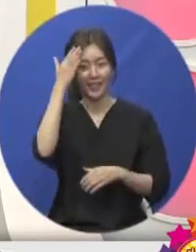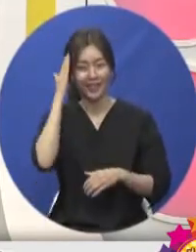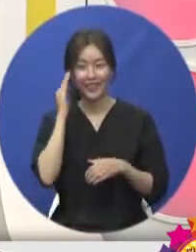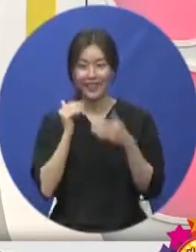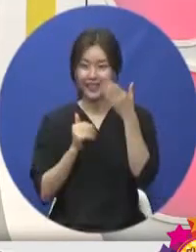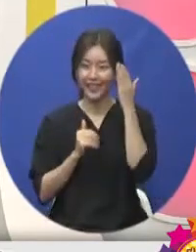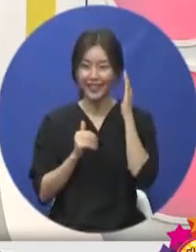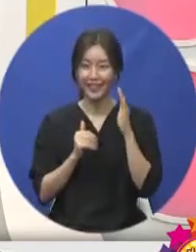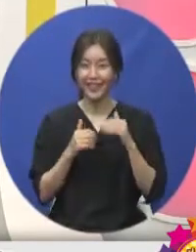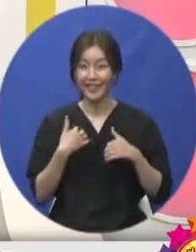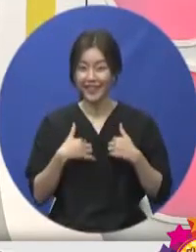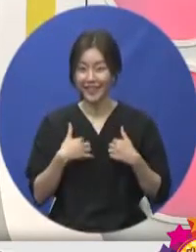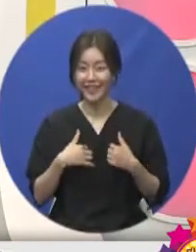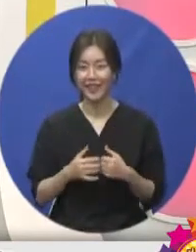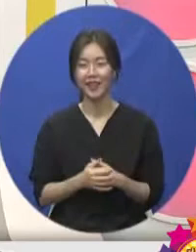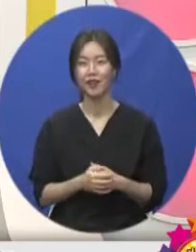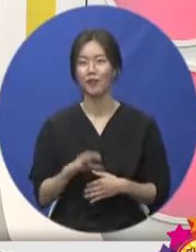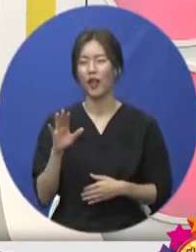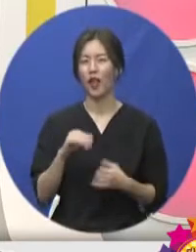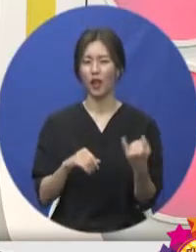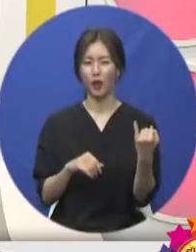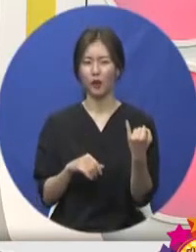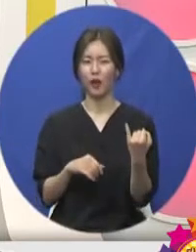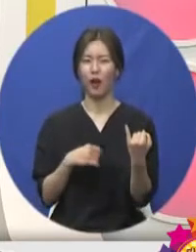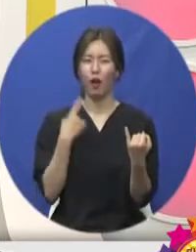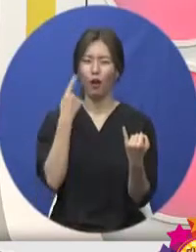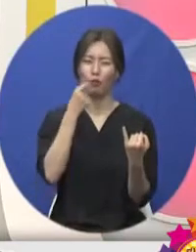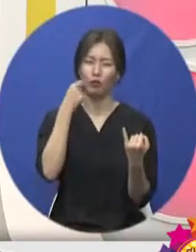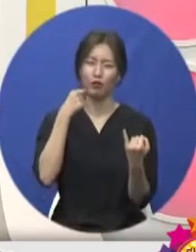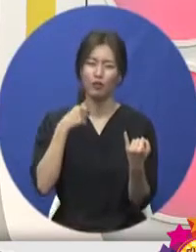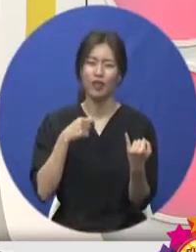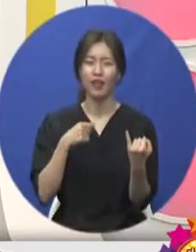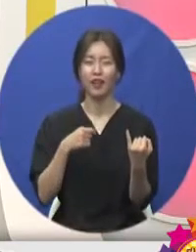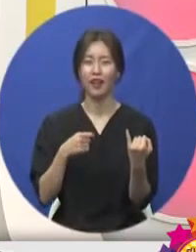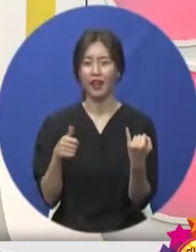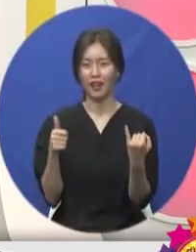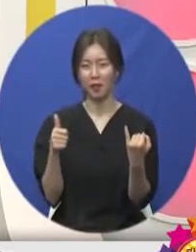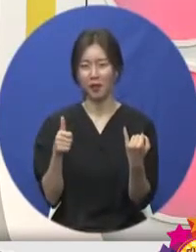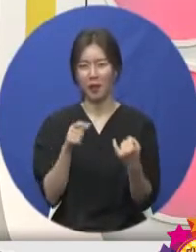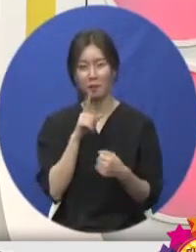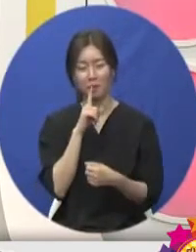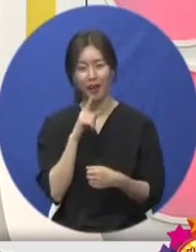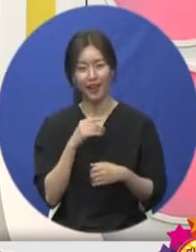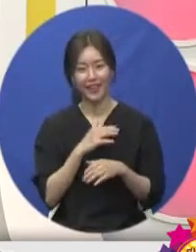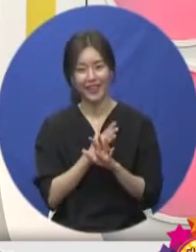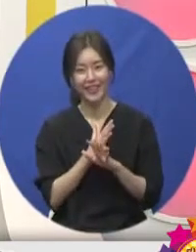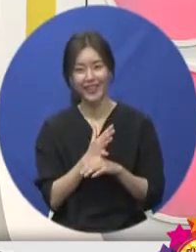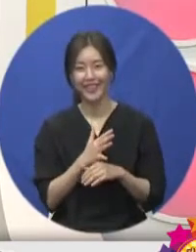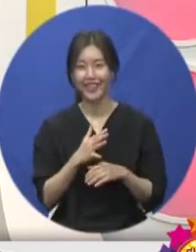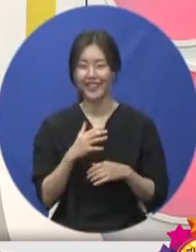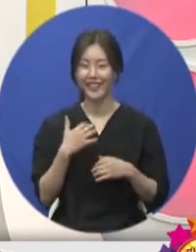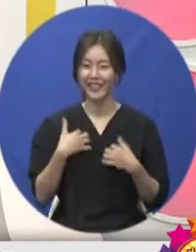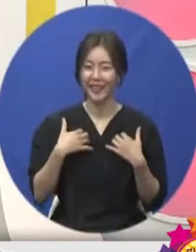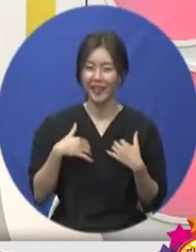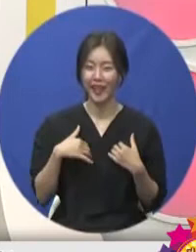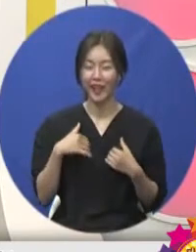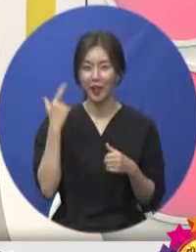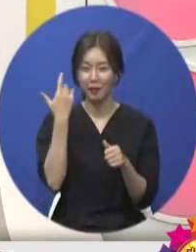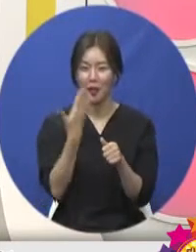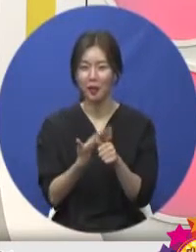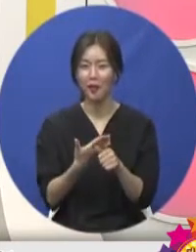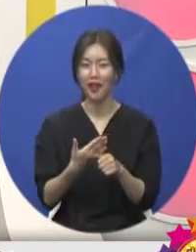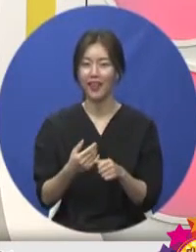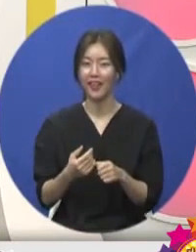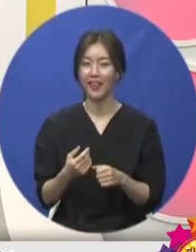게? 아니 여정인 씨는 딱하고 이부영 씨 그때그때 네. 재치 있게 막 이렇게 퀴즈 내주시면